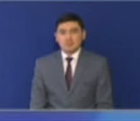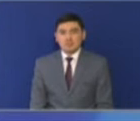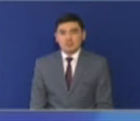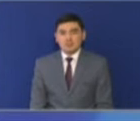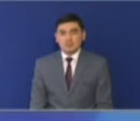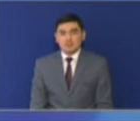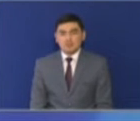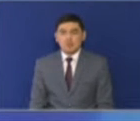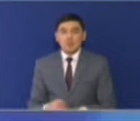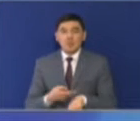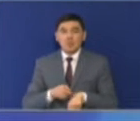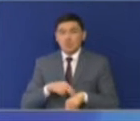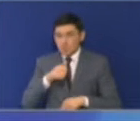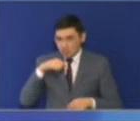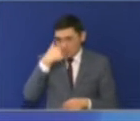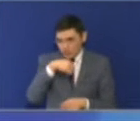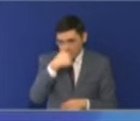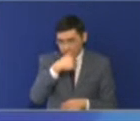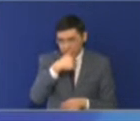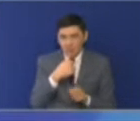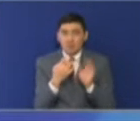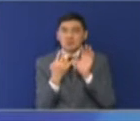В этом году исполняется 90 лет со дня строительства